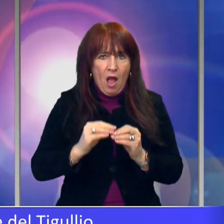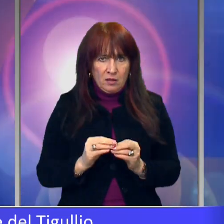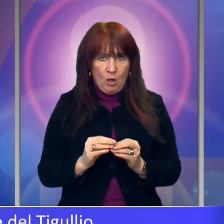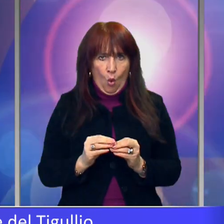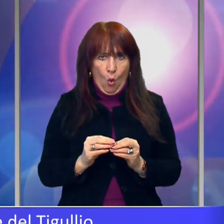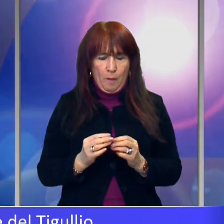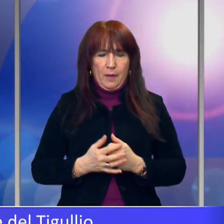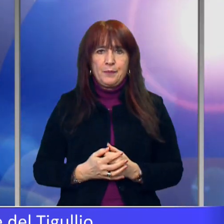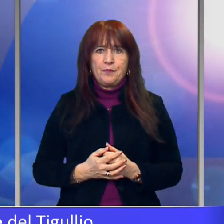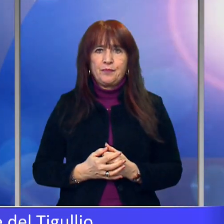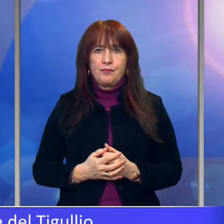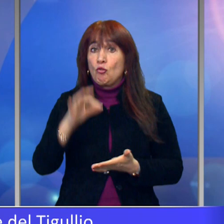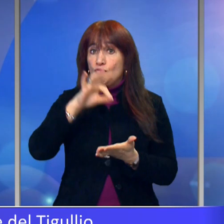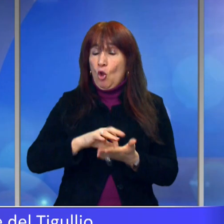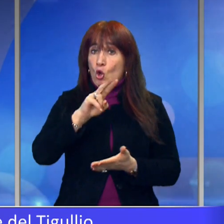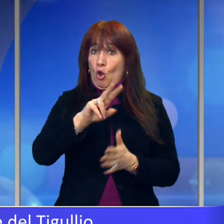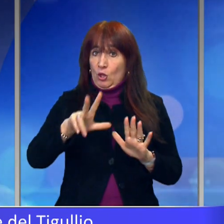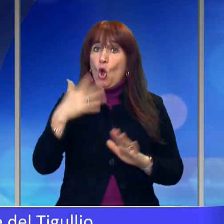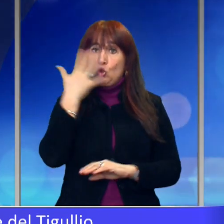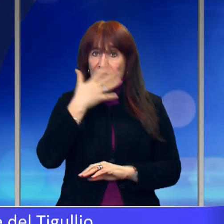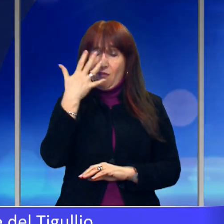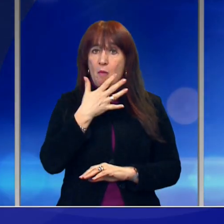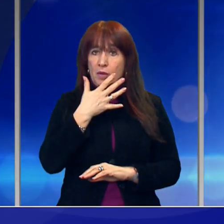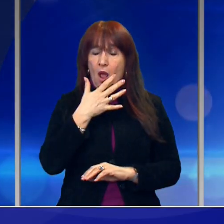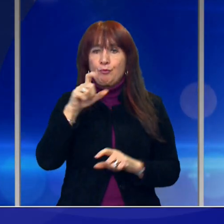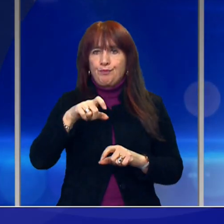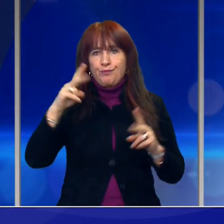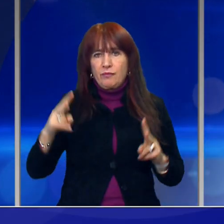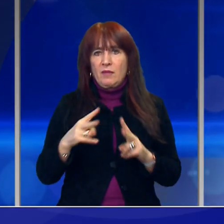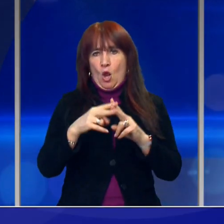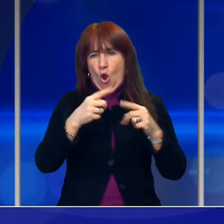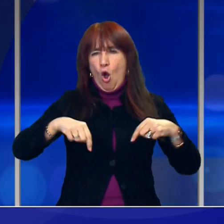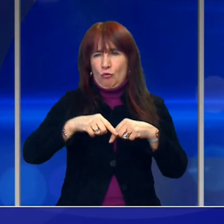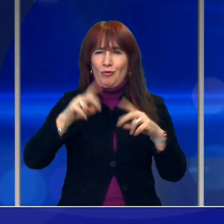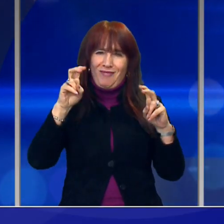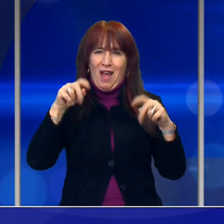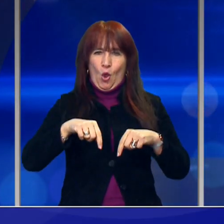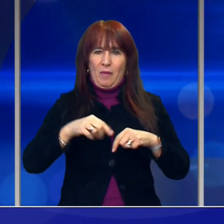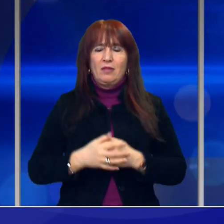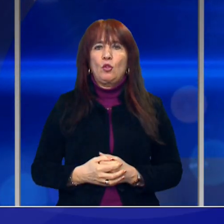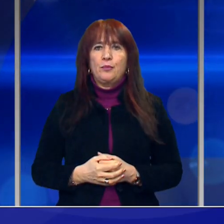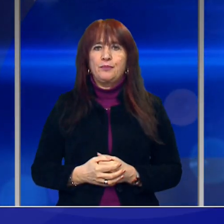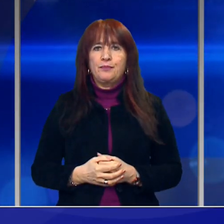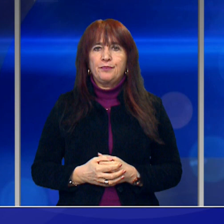muoversi il 28 febbraio ci sarà un incontro sul tema